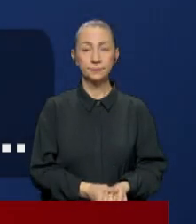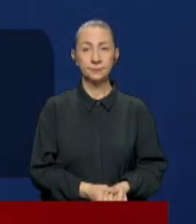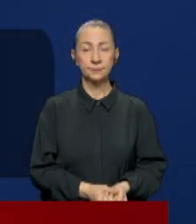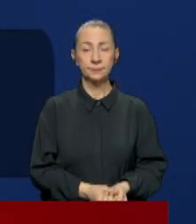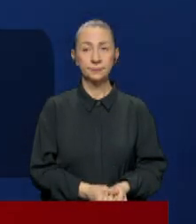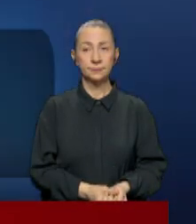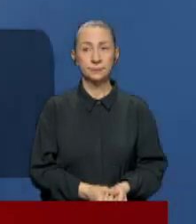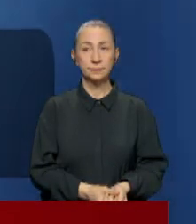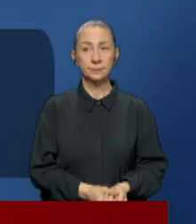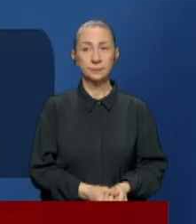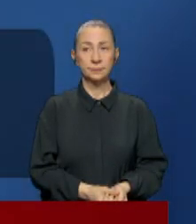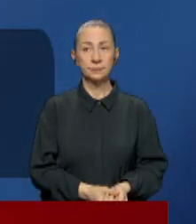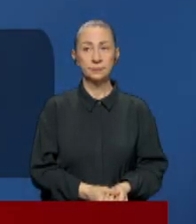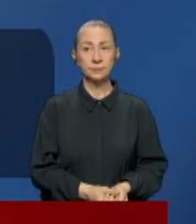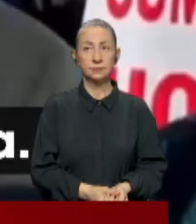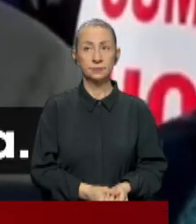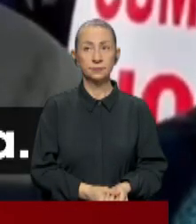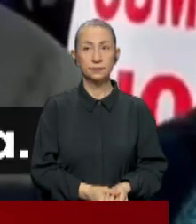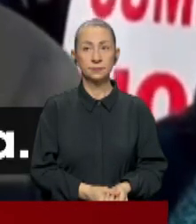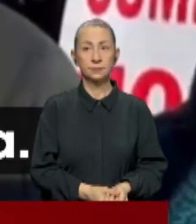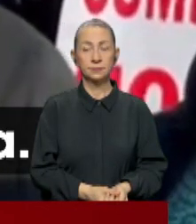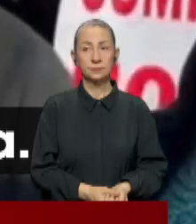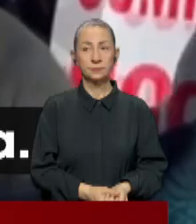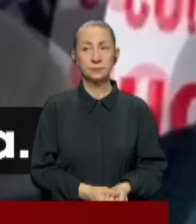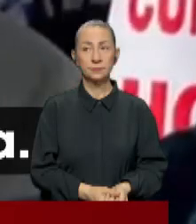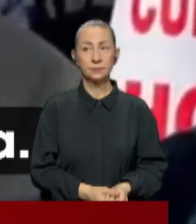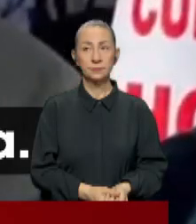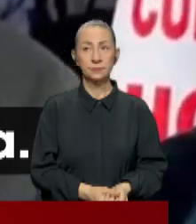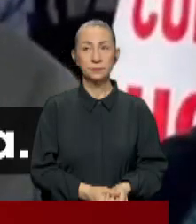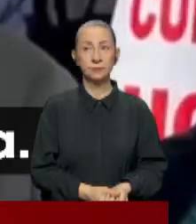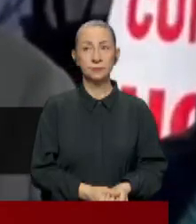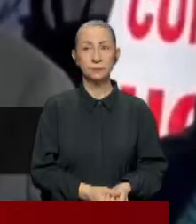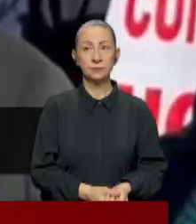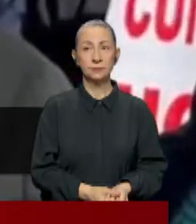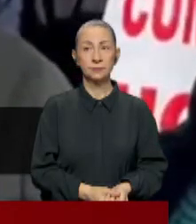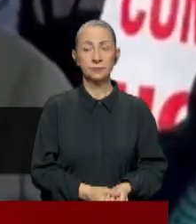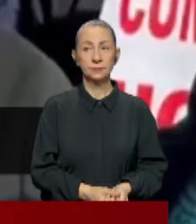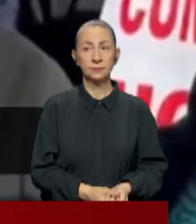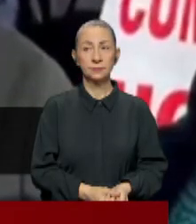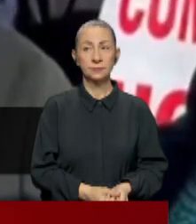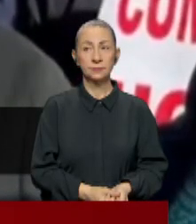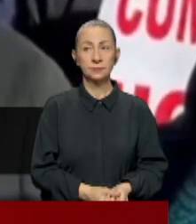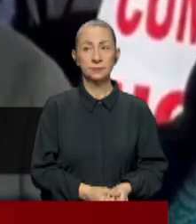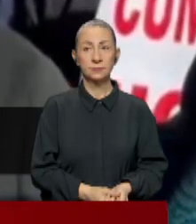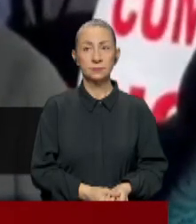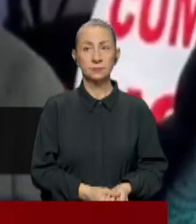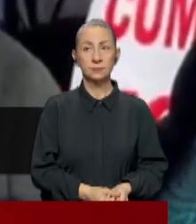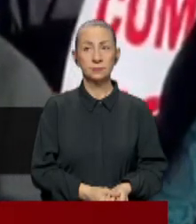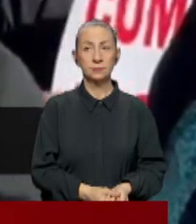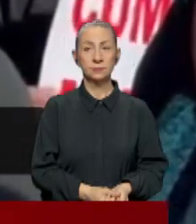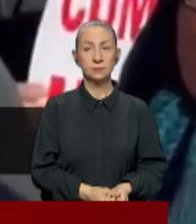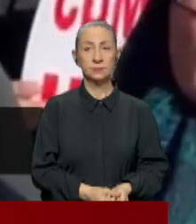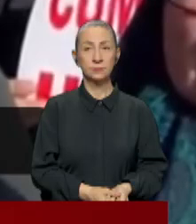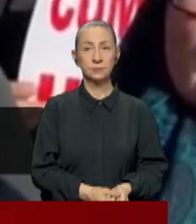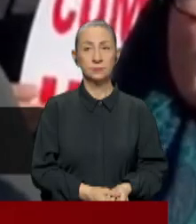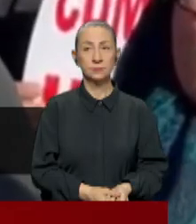Belediyesi. Çatır çatırsın. Biz mitinge geldik. Ankara'ya Cumhurbaşkanımıza zaten derdimizi anlattık. Ama şu kartlarla